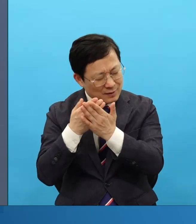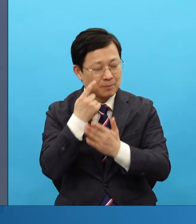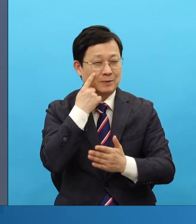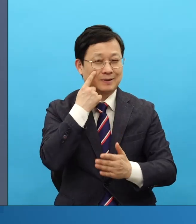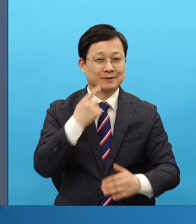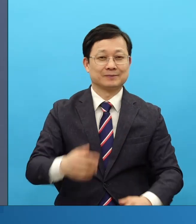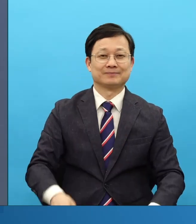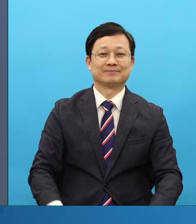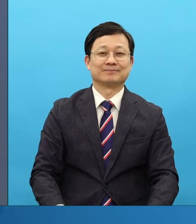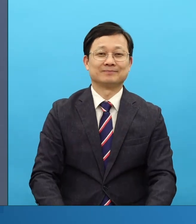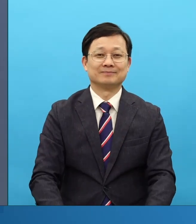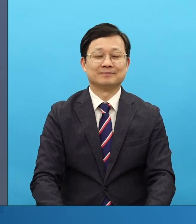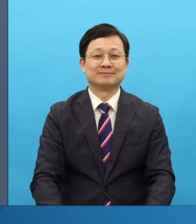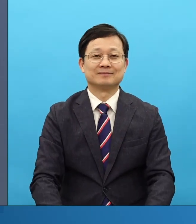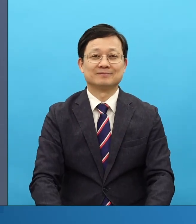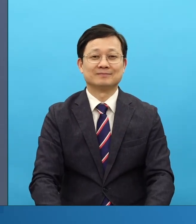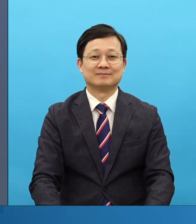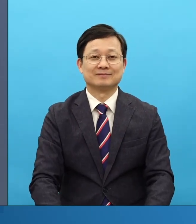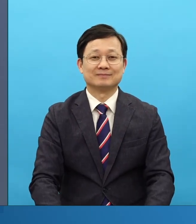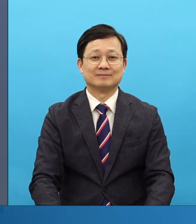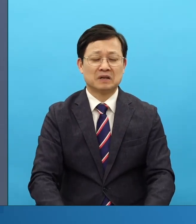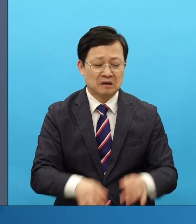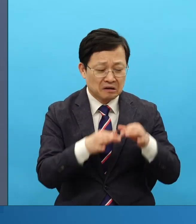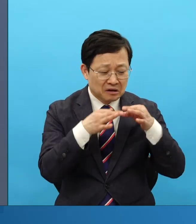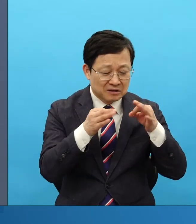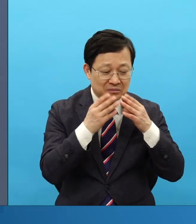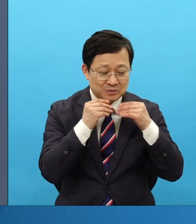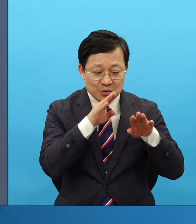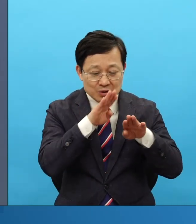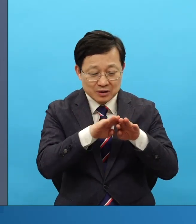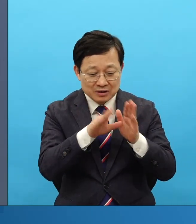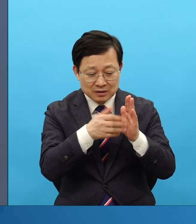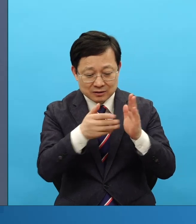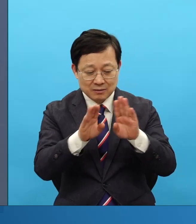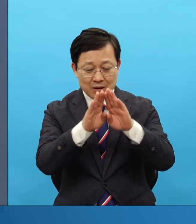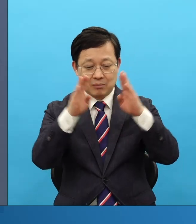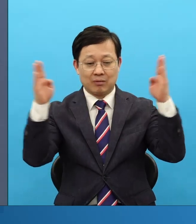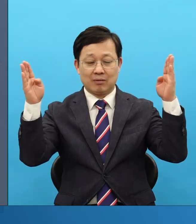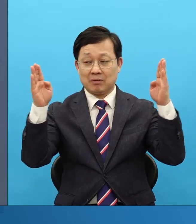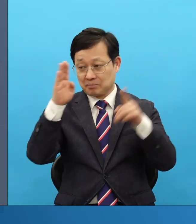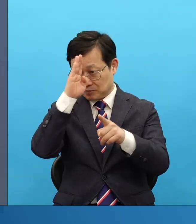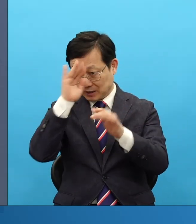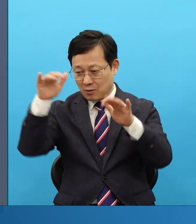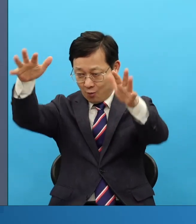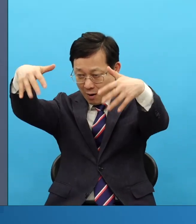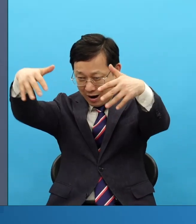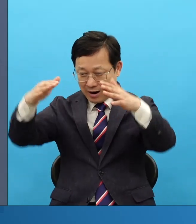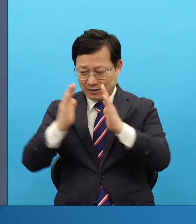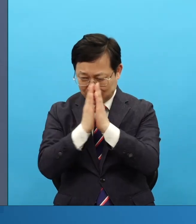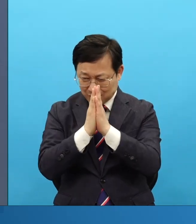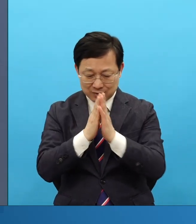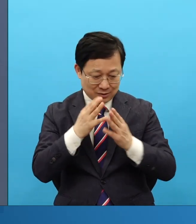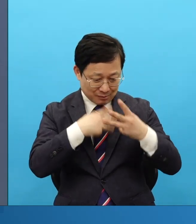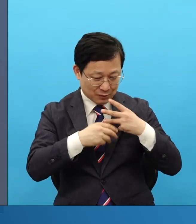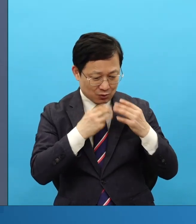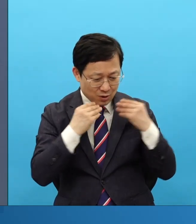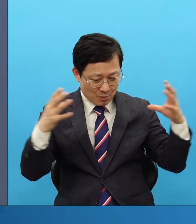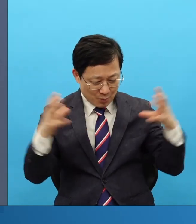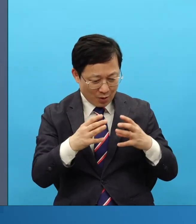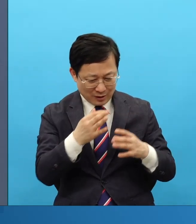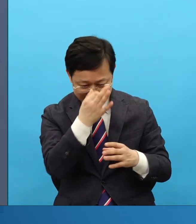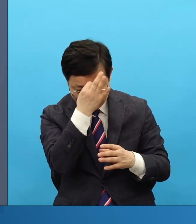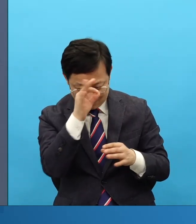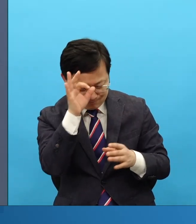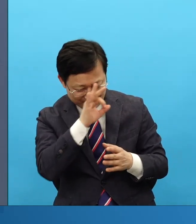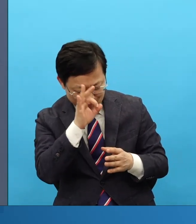the multi-ethnics can come to receive treatment and 금토일 healing. 시대 열어서요. 병든 자들이 와서 기도하고 우리 렘넌트들이 토요일 모여서